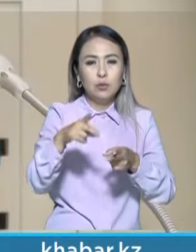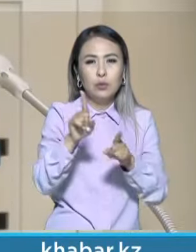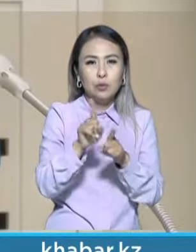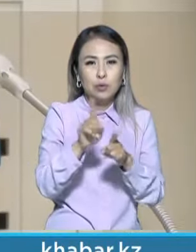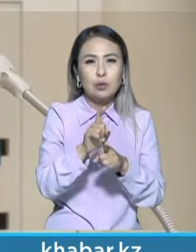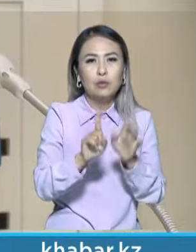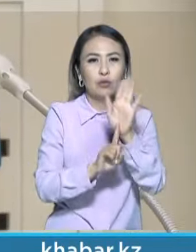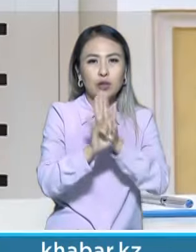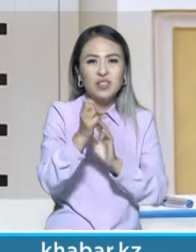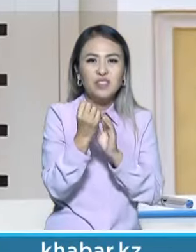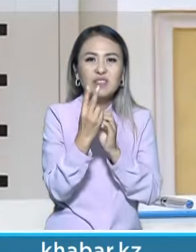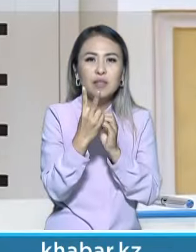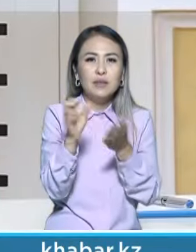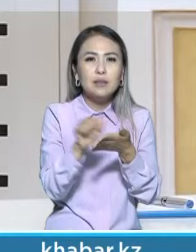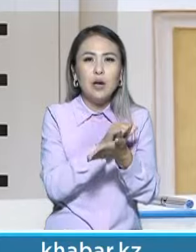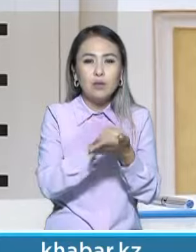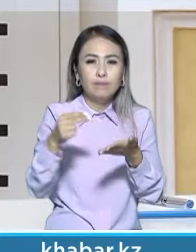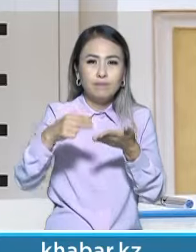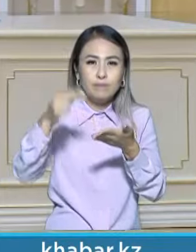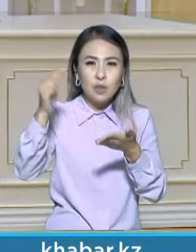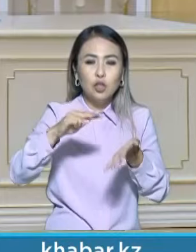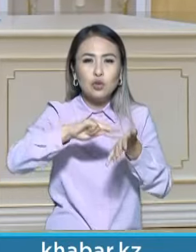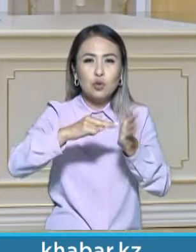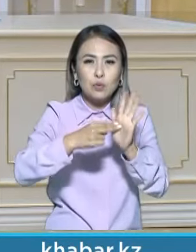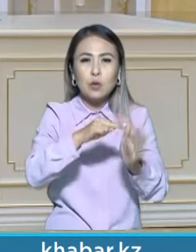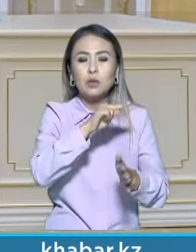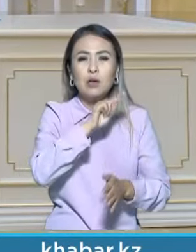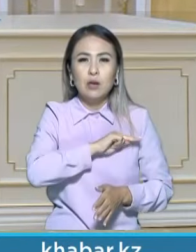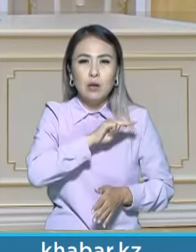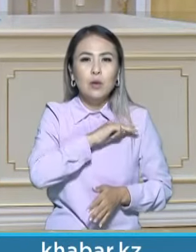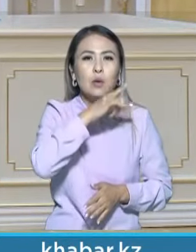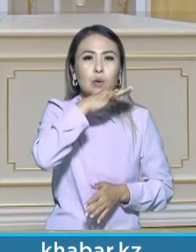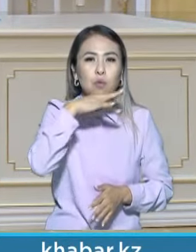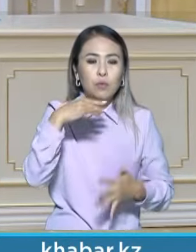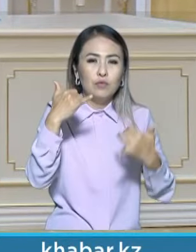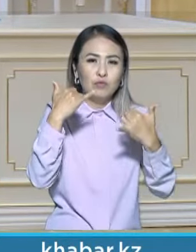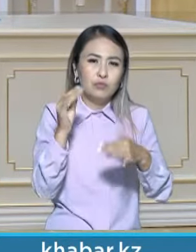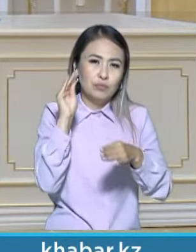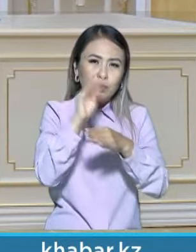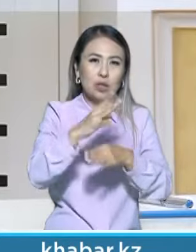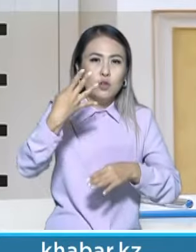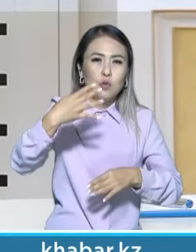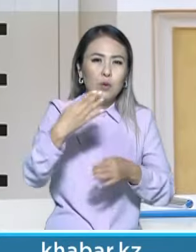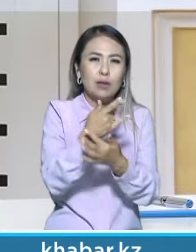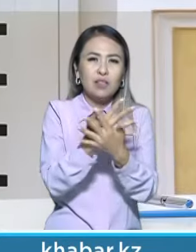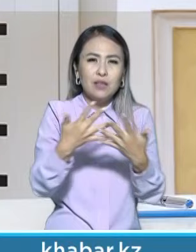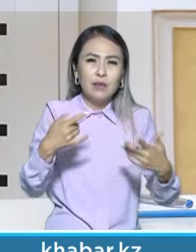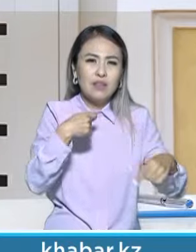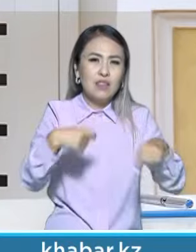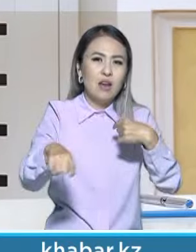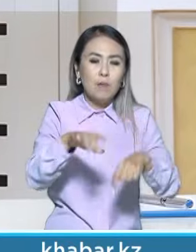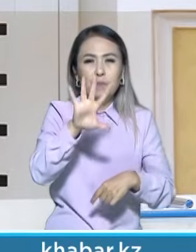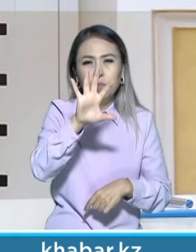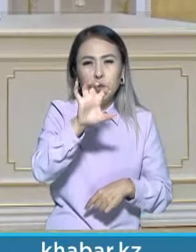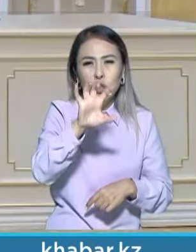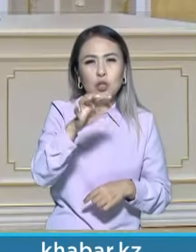басталды. 12 құжатқа қол қойылды. Жоспарда жұмыста көп. Қасым Жомарт Тоқаев қазірдің өзінде қосымша 40 тауар түрі бойынша экспортты 550